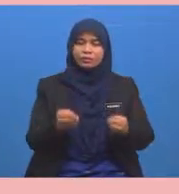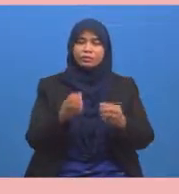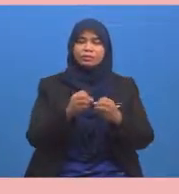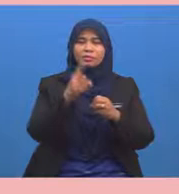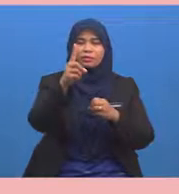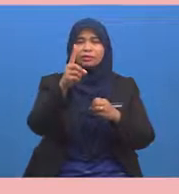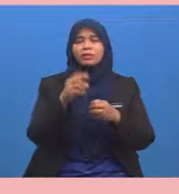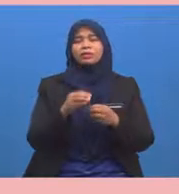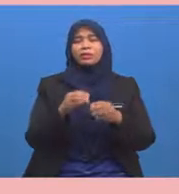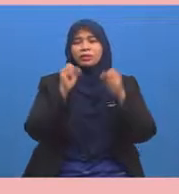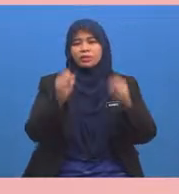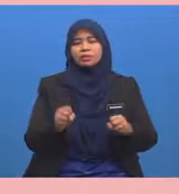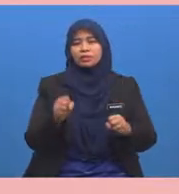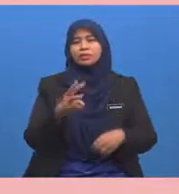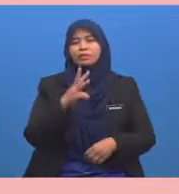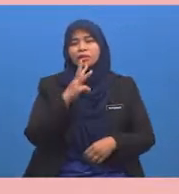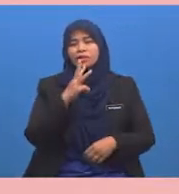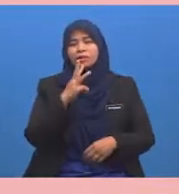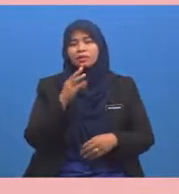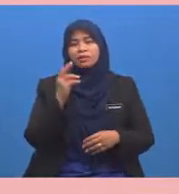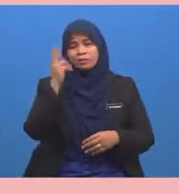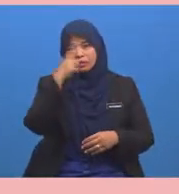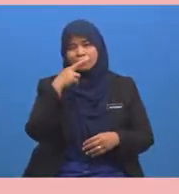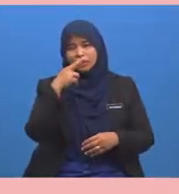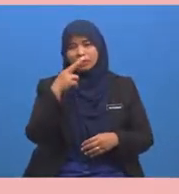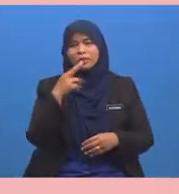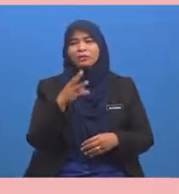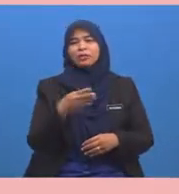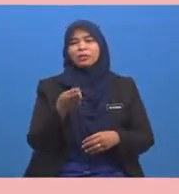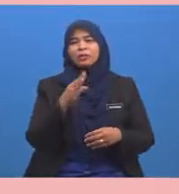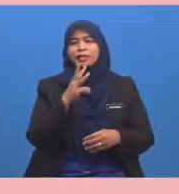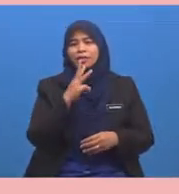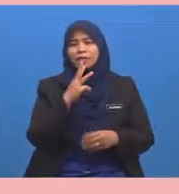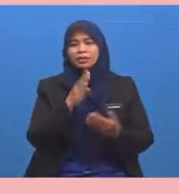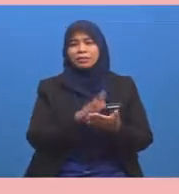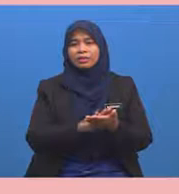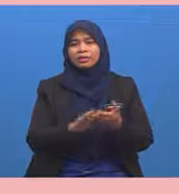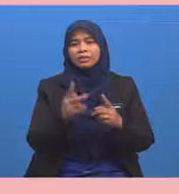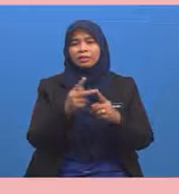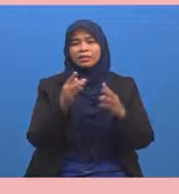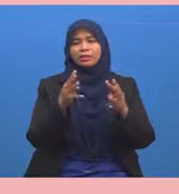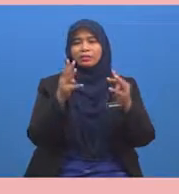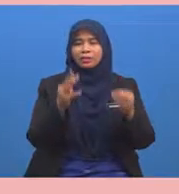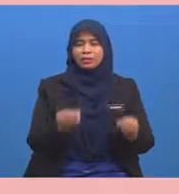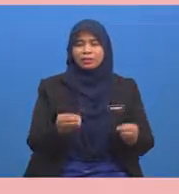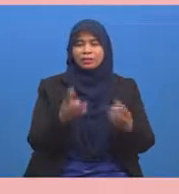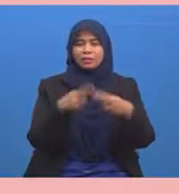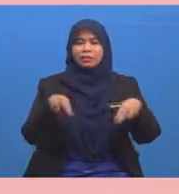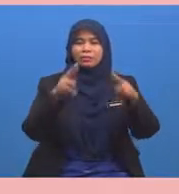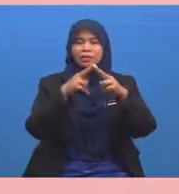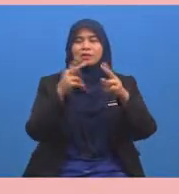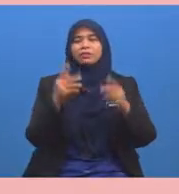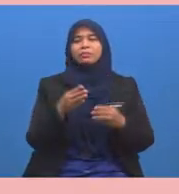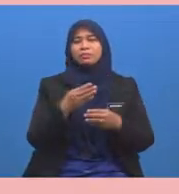Pertama, sistem hidrologi merupakan sumber bekalan air yang amat penting kepada manusia, terutamanya sebagai bekalan